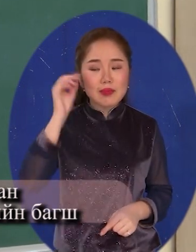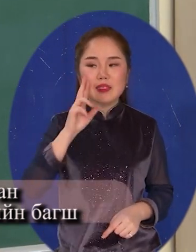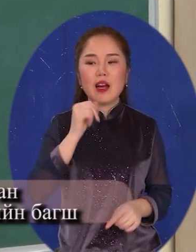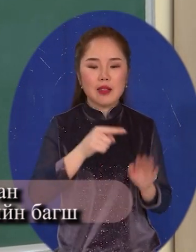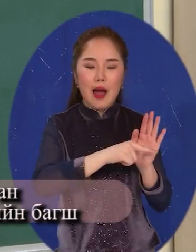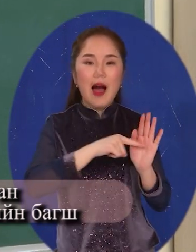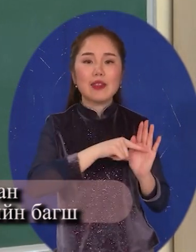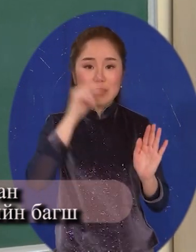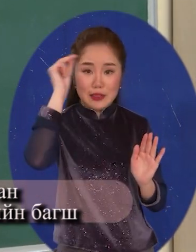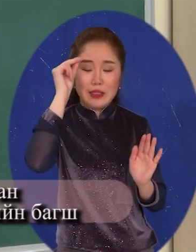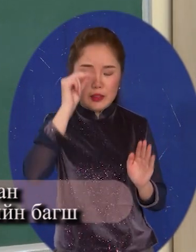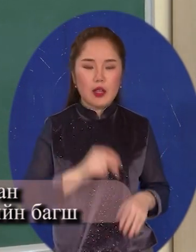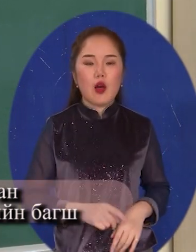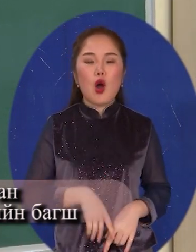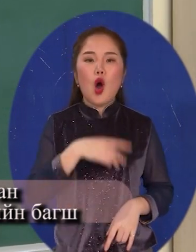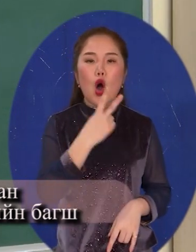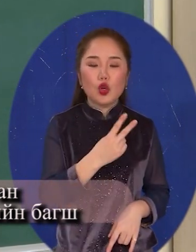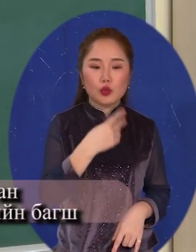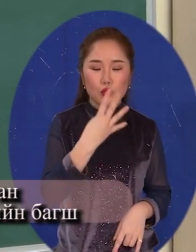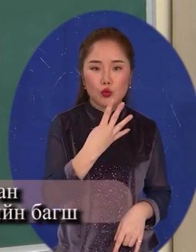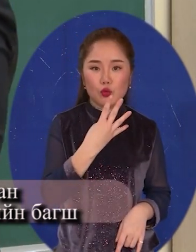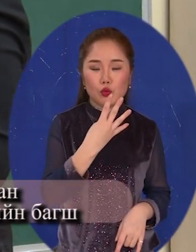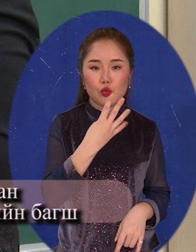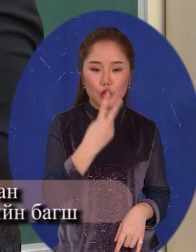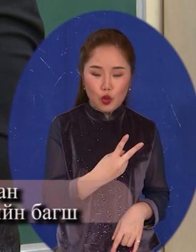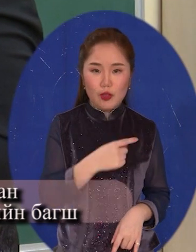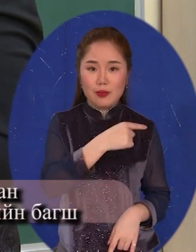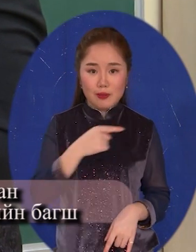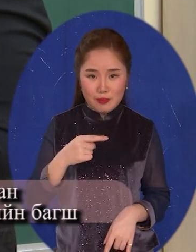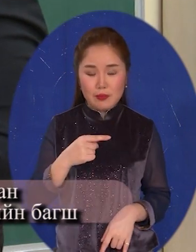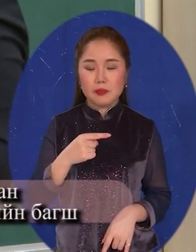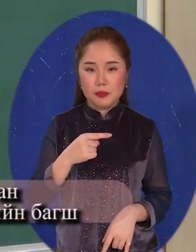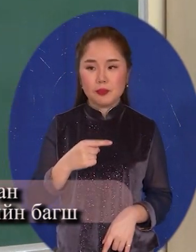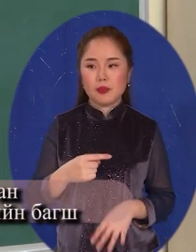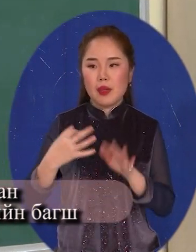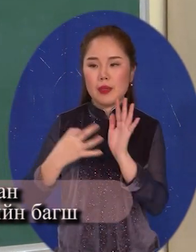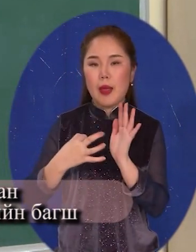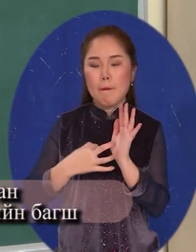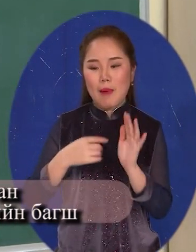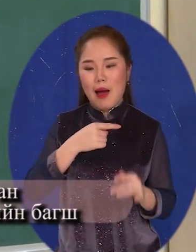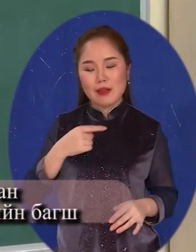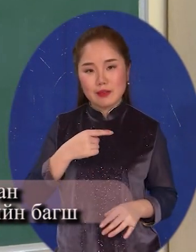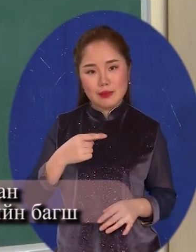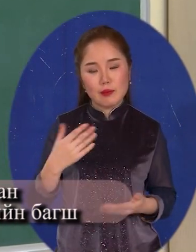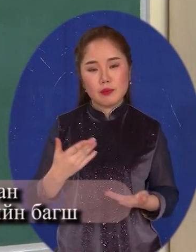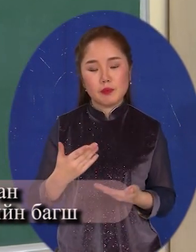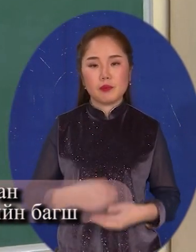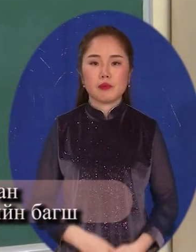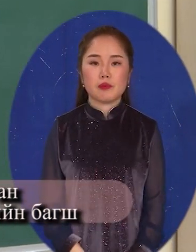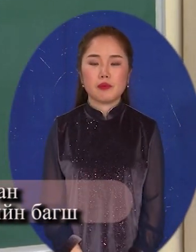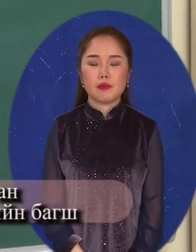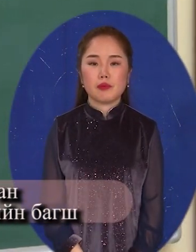8 және 2-нің қосындысы түрінде белгілейміз. Біз жаңа 10-дықты қосып алып